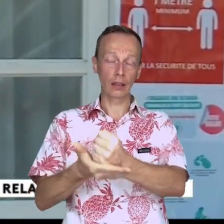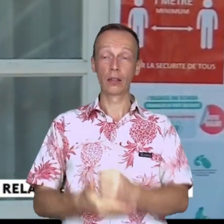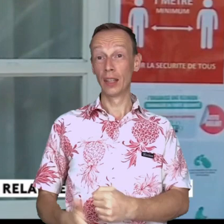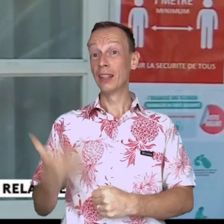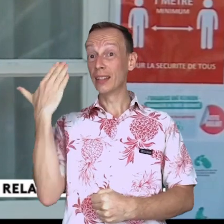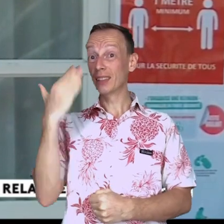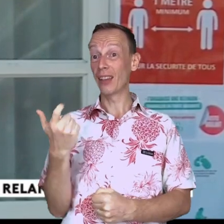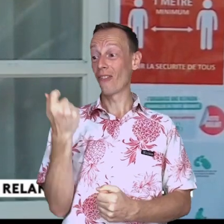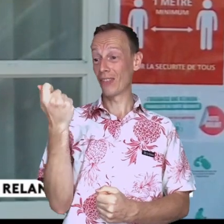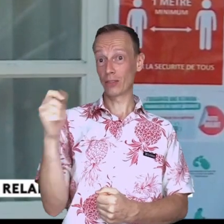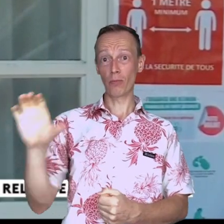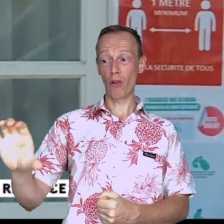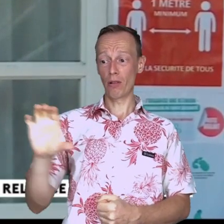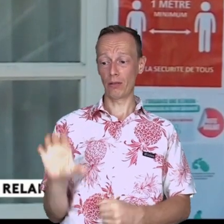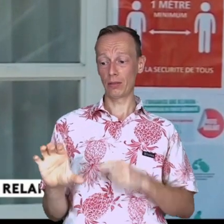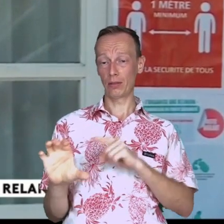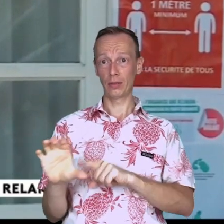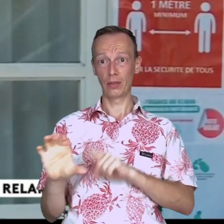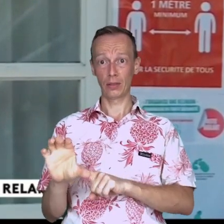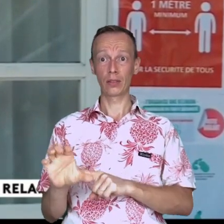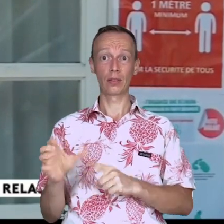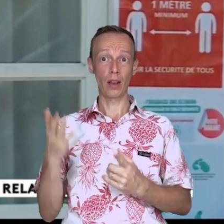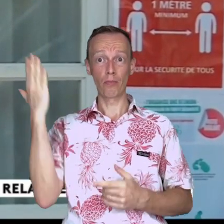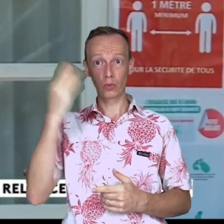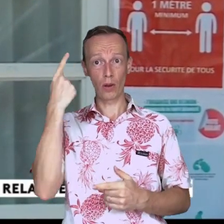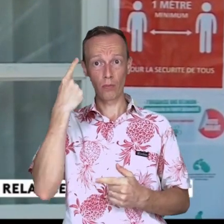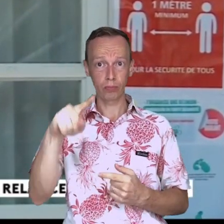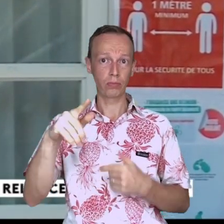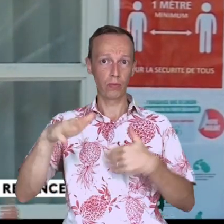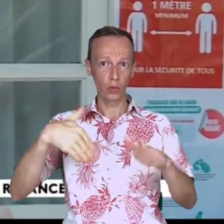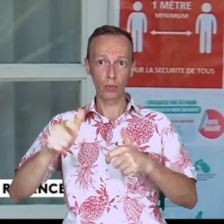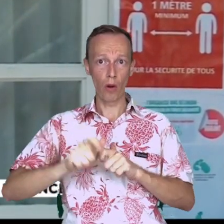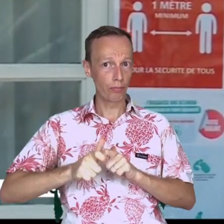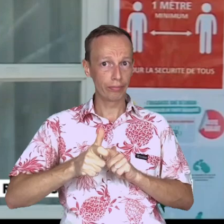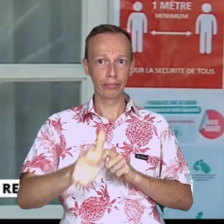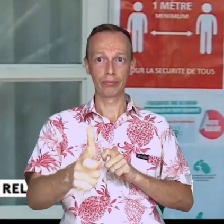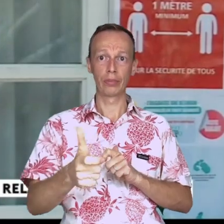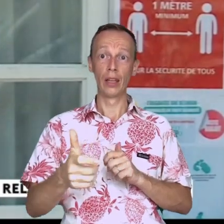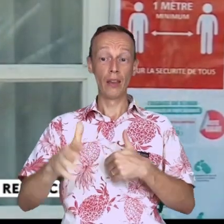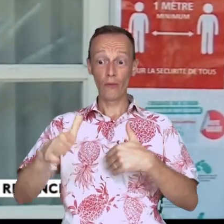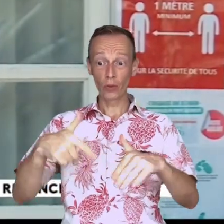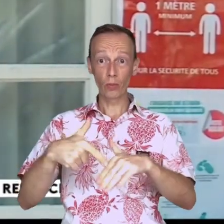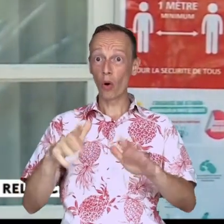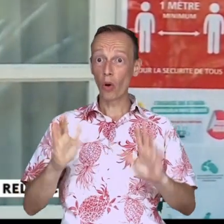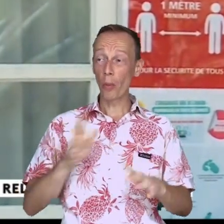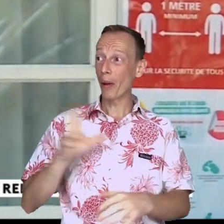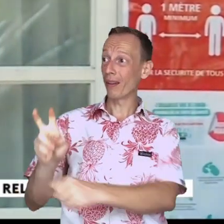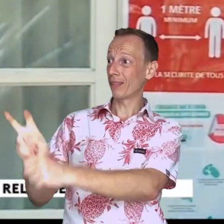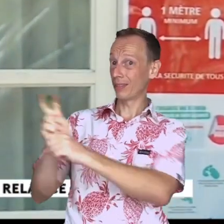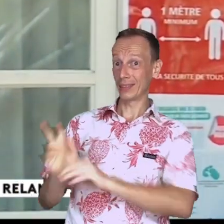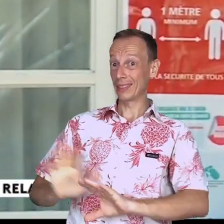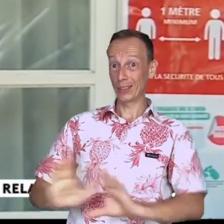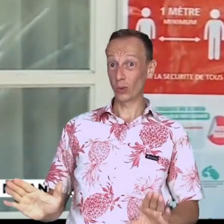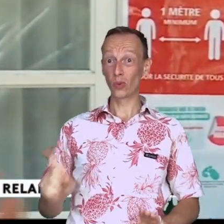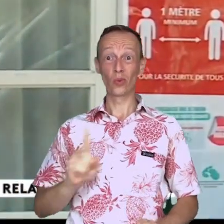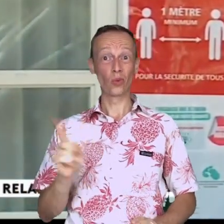effectivement là-dessus les financements sont d'origine, proviennent du fonctionnement. Et le financement du fonctionnement ne peut pas se faire